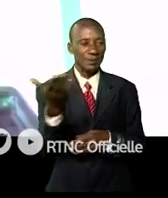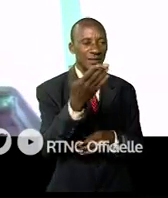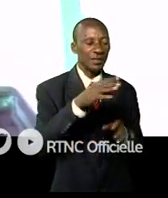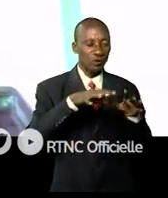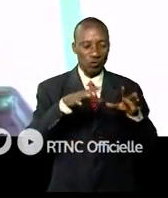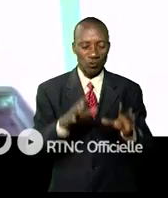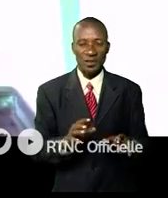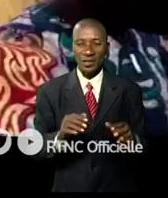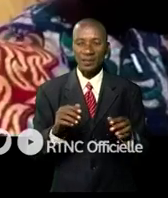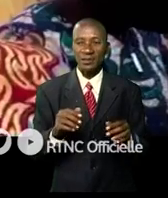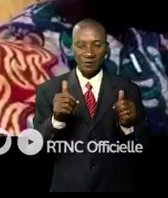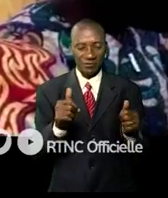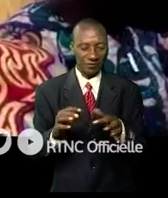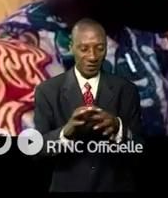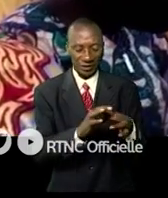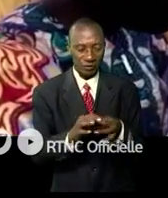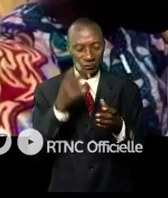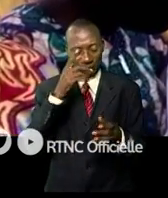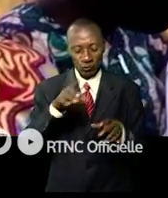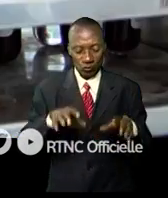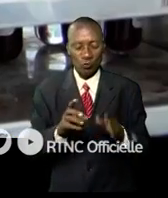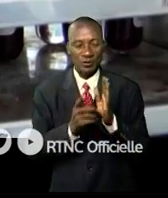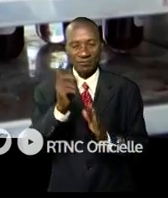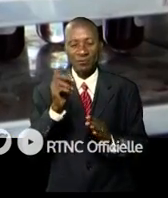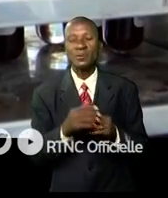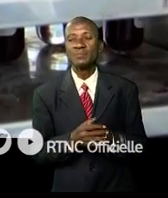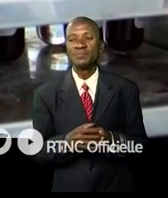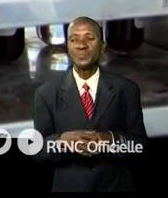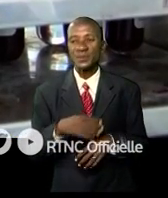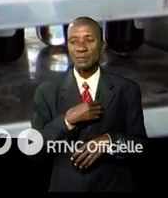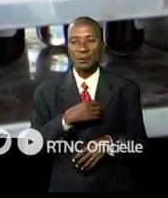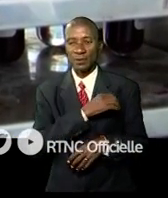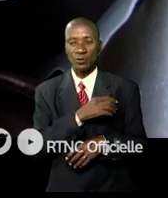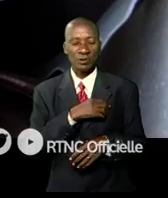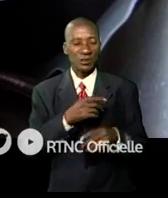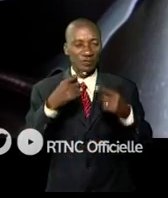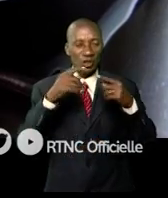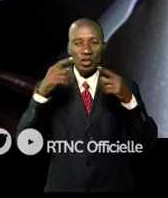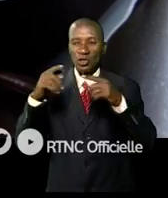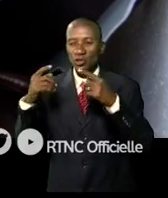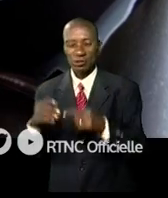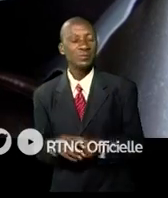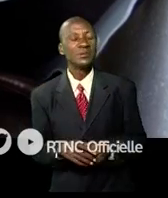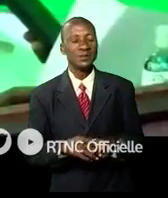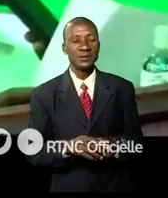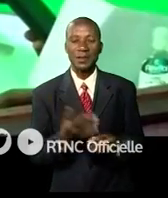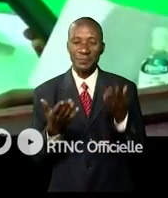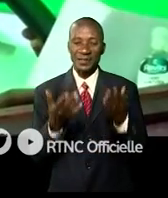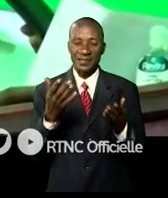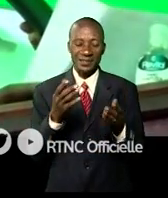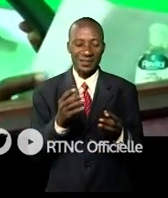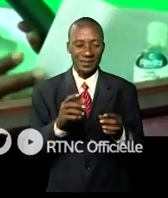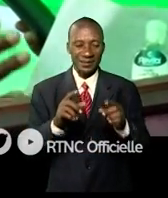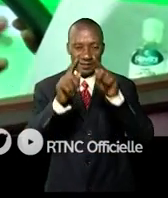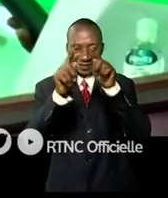le développement du pays. Pour cette campagne de sensibilisation, près de 500 poches de sang ont été collectées, séance tenante, pour le